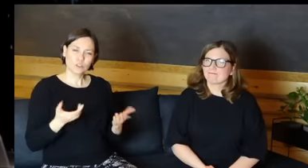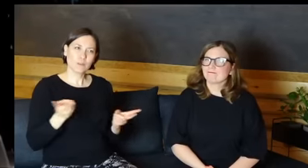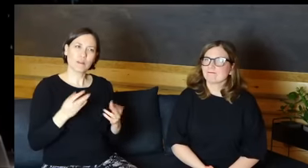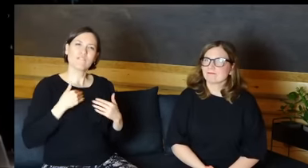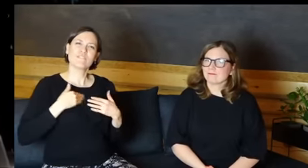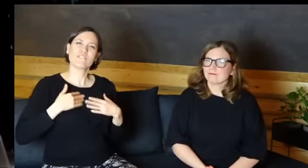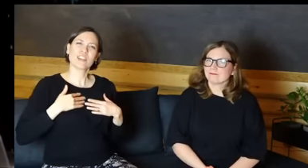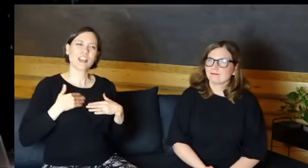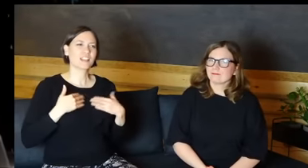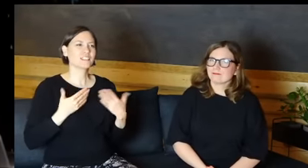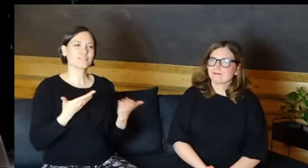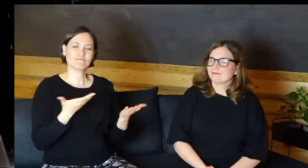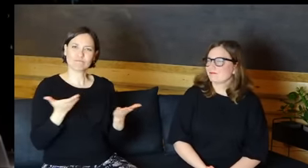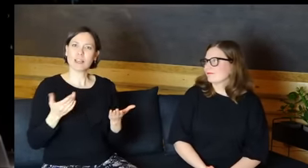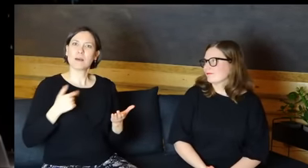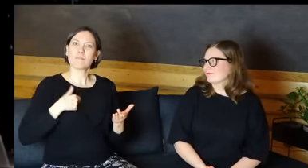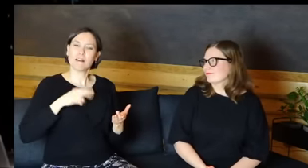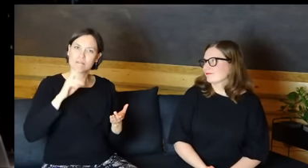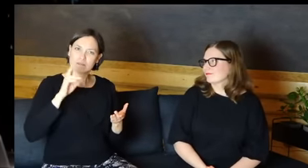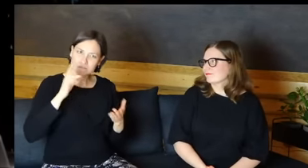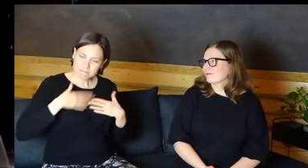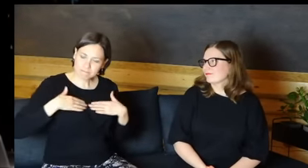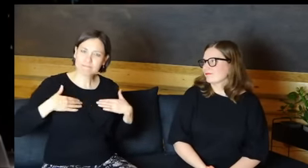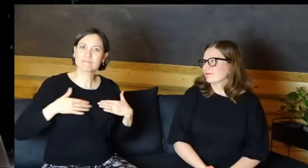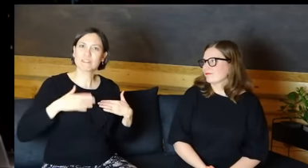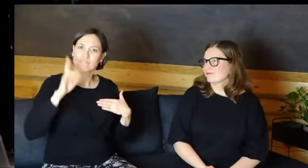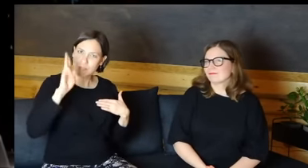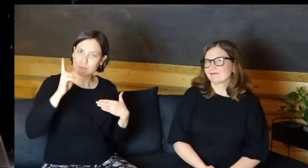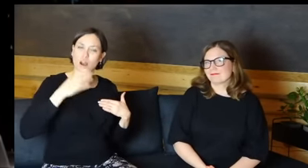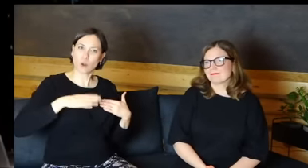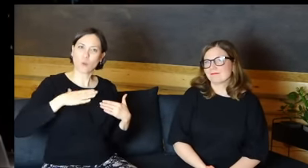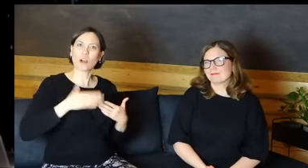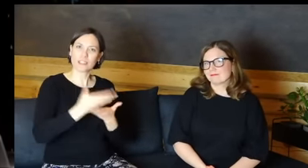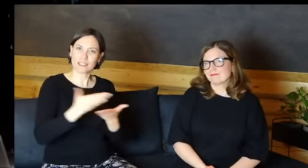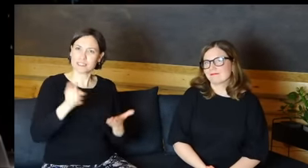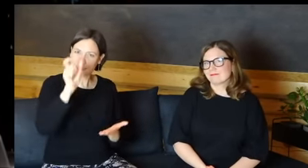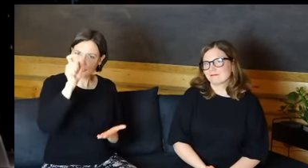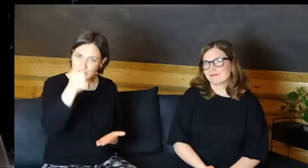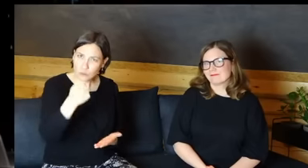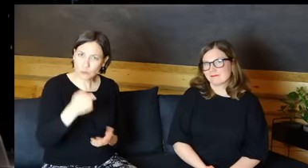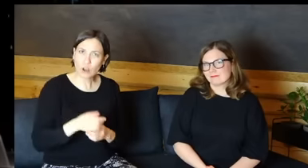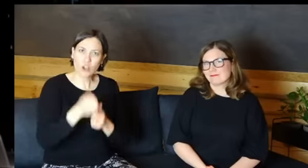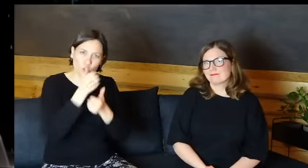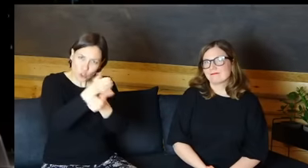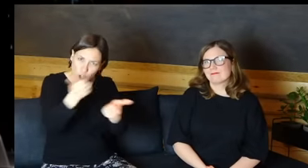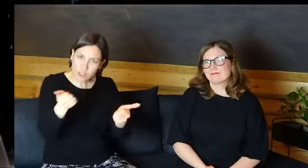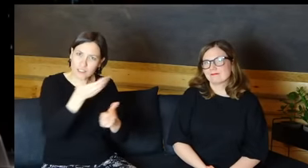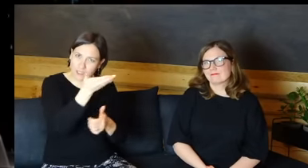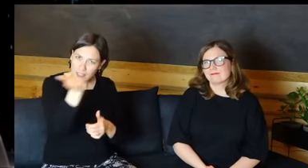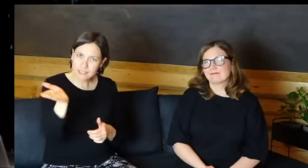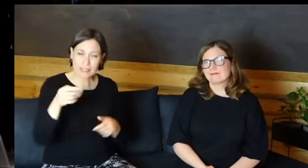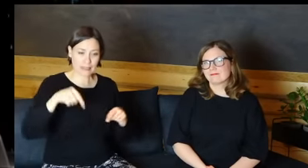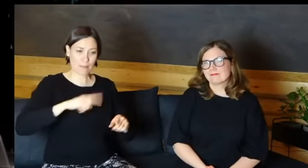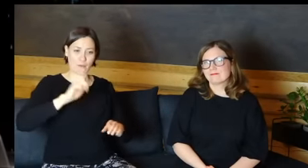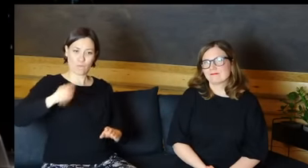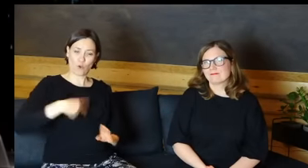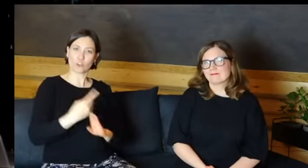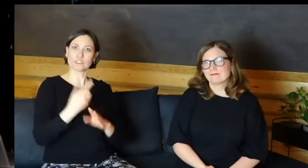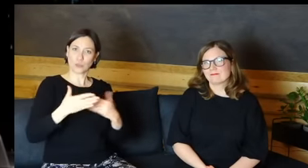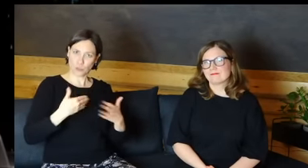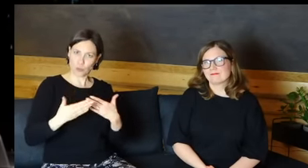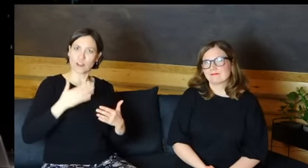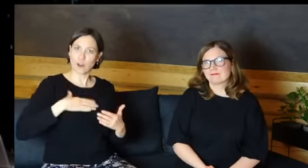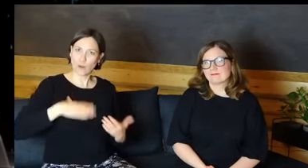fiilis, että ihan vilpittömästi haluan kiittää sinua, jokaista teitä tämän vuoden työpanoksesta, siitä, että olette